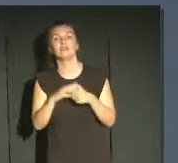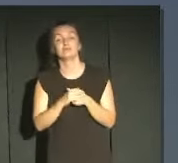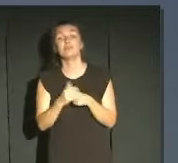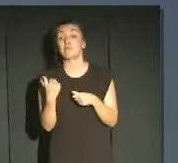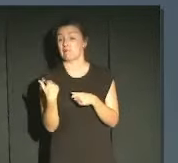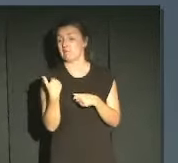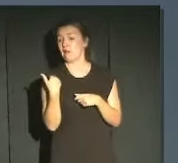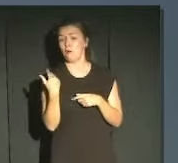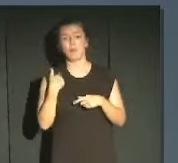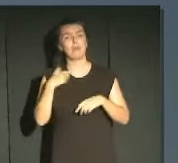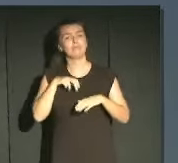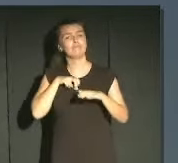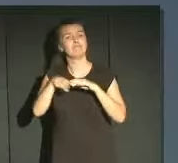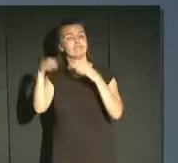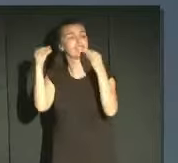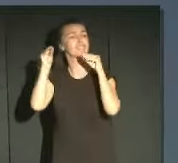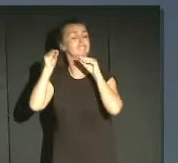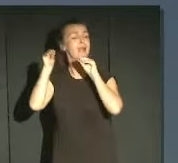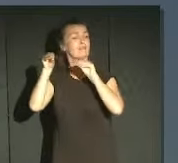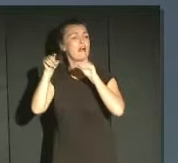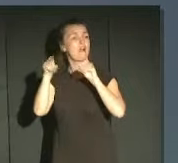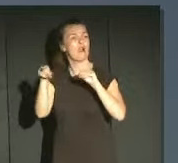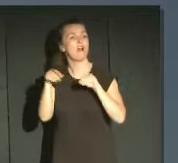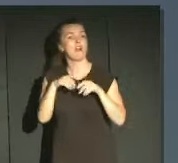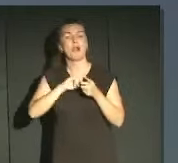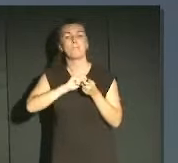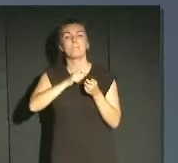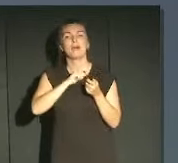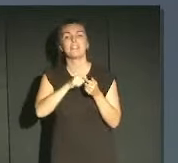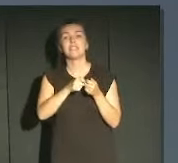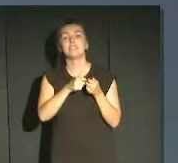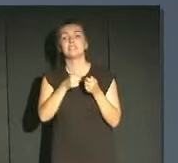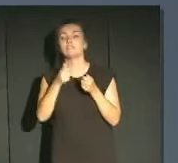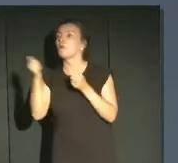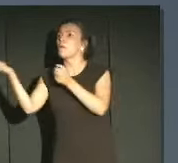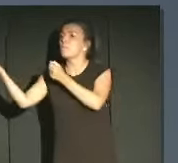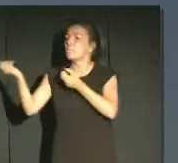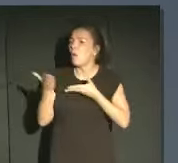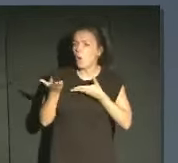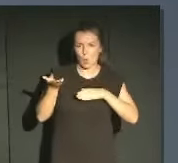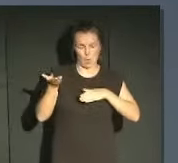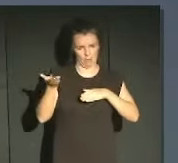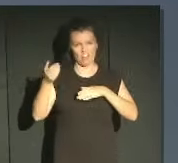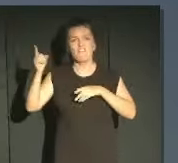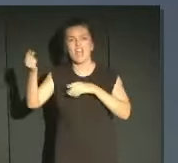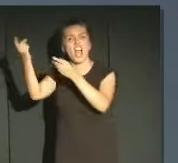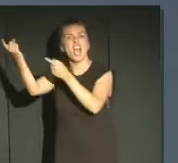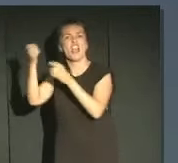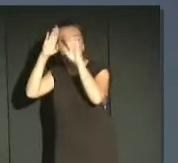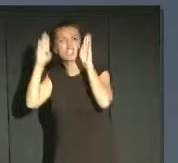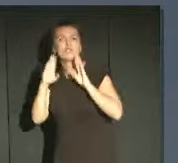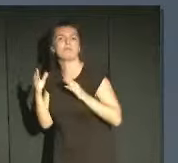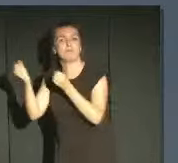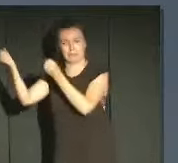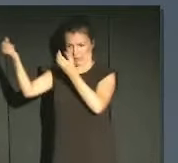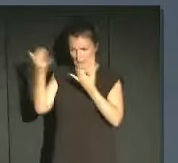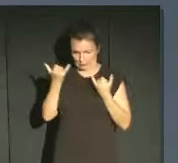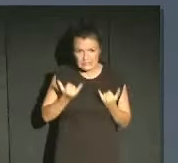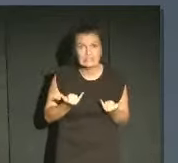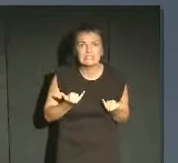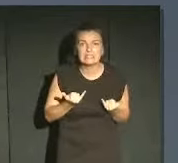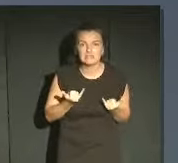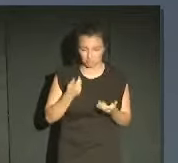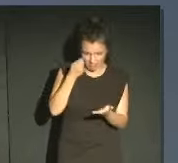je suis allé en supermarché importier des des patates douces d'Égypte en Martinique c'est une abération écologique il faut le